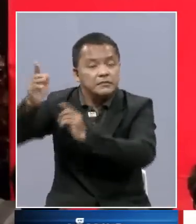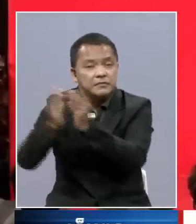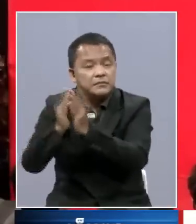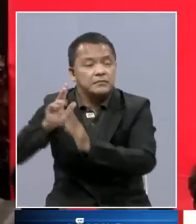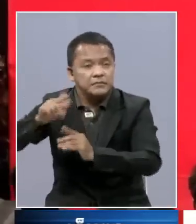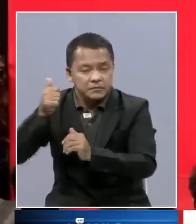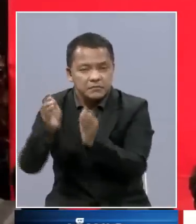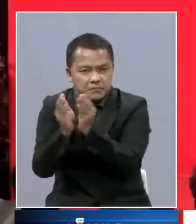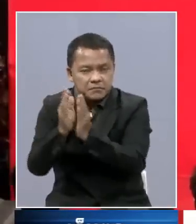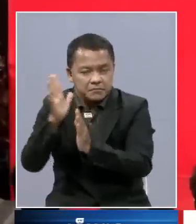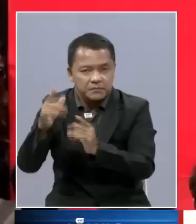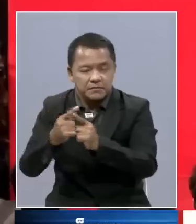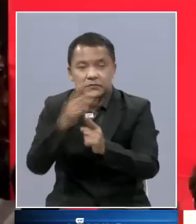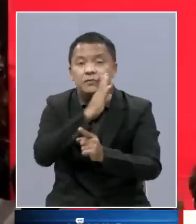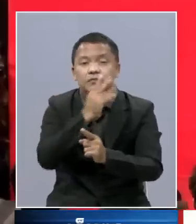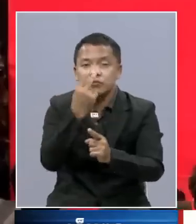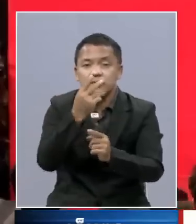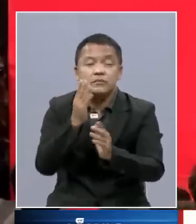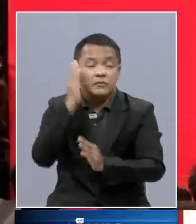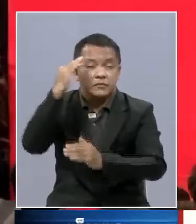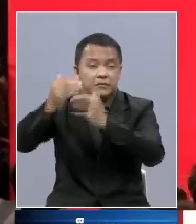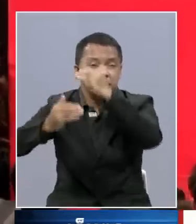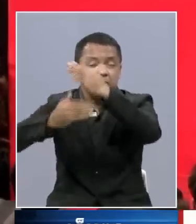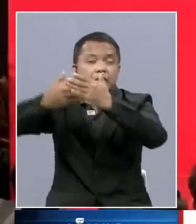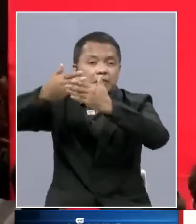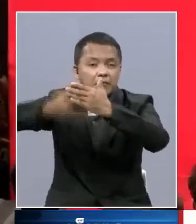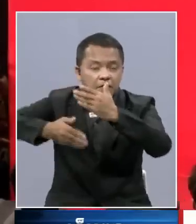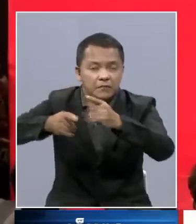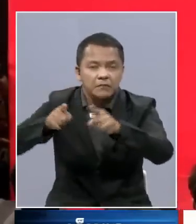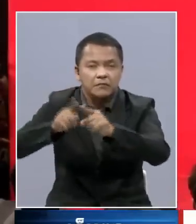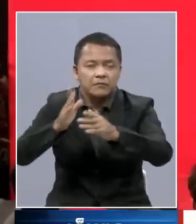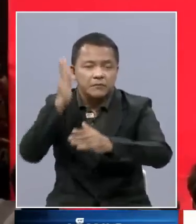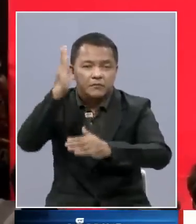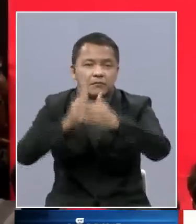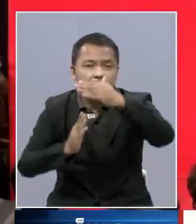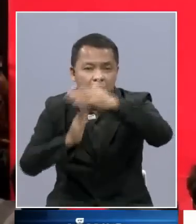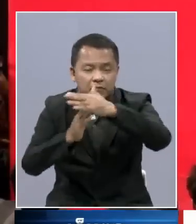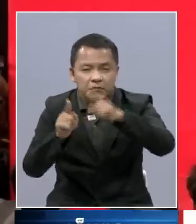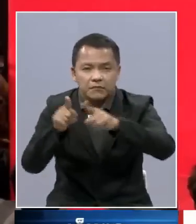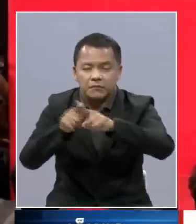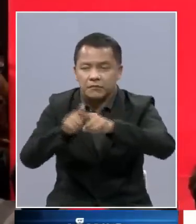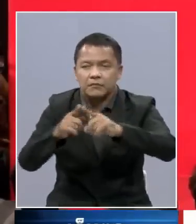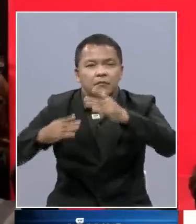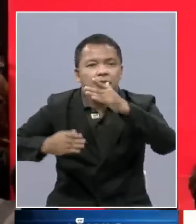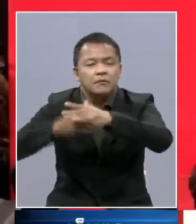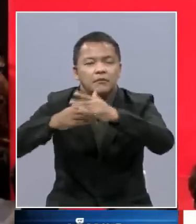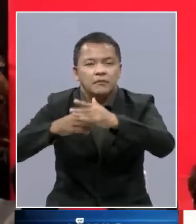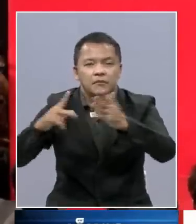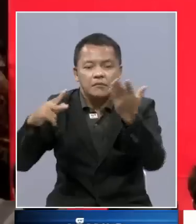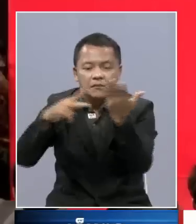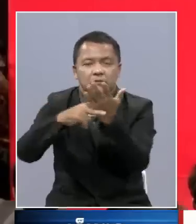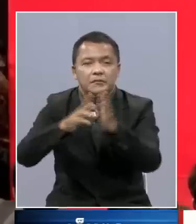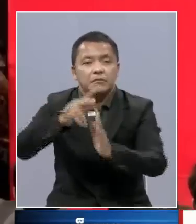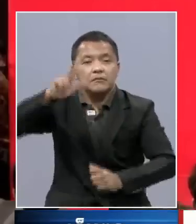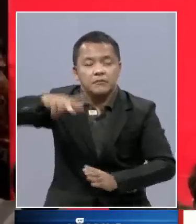าวไกลไปด้วยนะครับแล้วถ้าสถานการณ์เดินไปถึงจุดนั้นเท่ากับว่ามันเป็นการหักกันกลางสภาและหากเพื่อไท